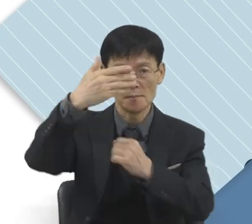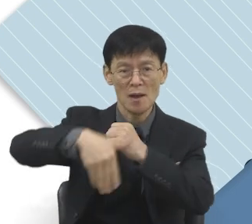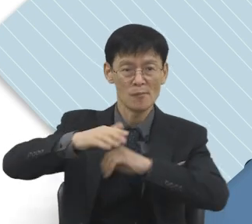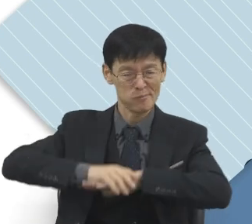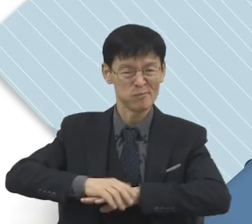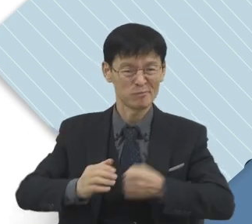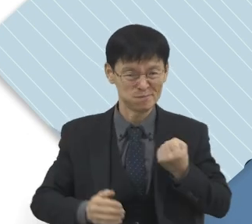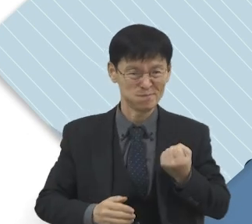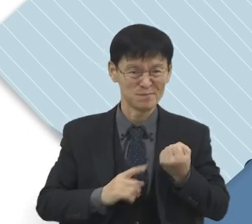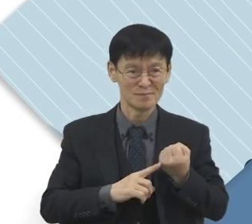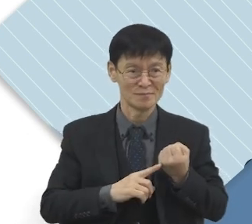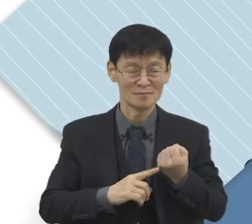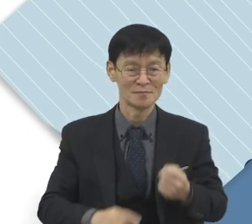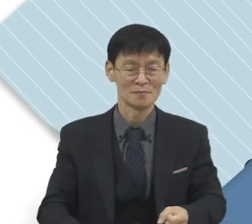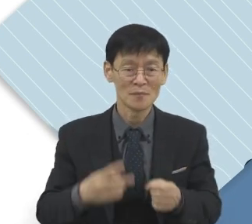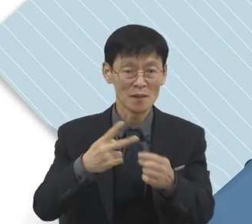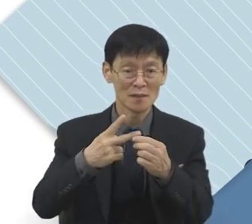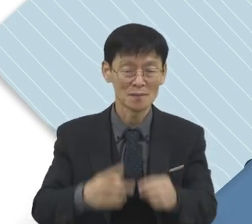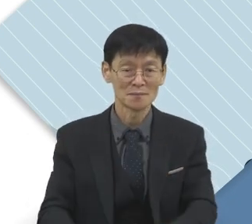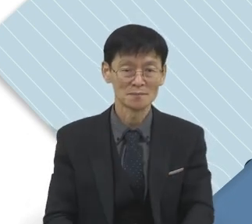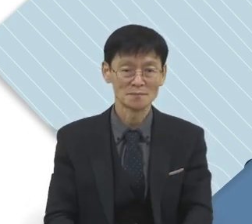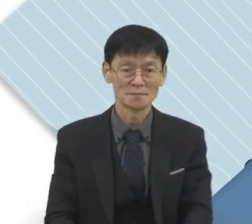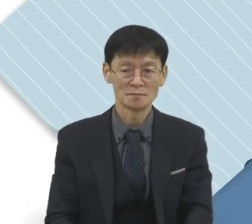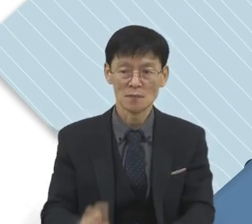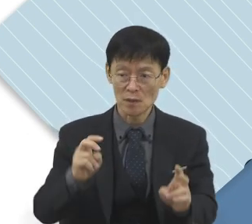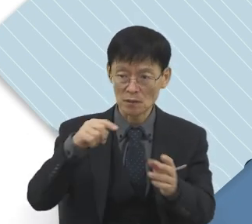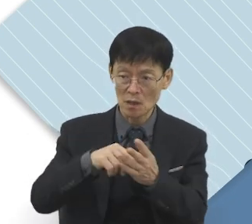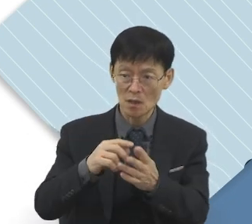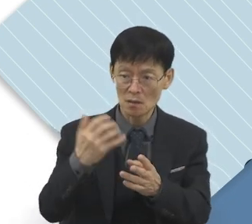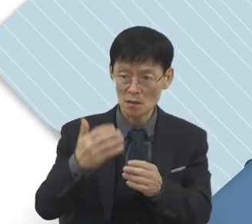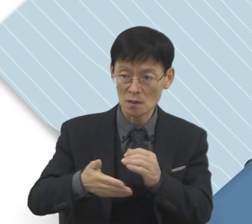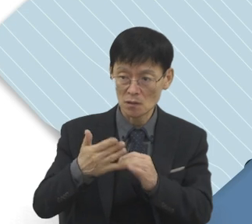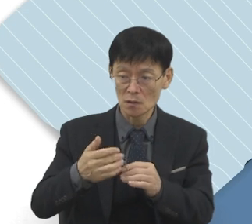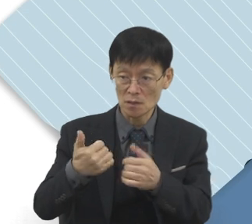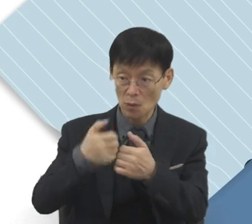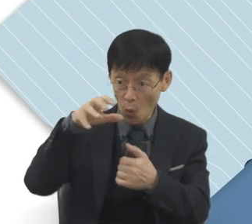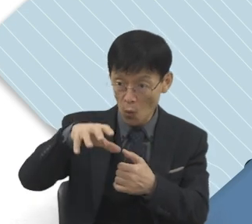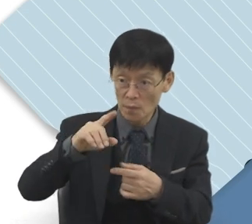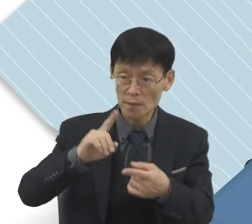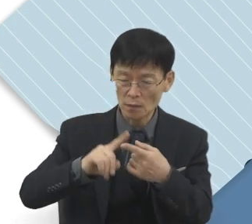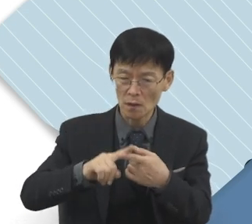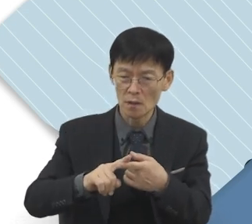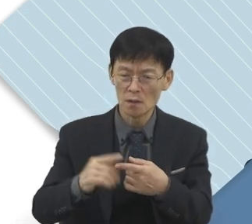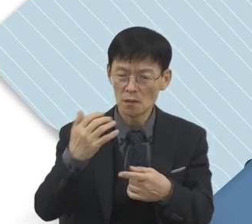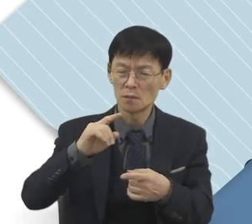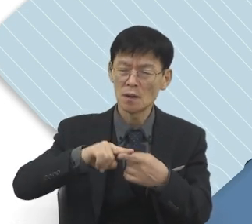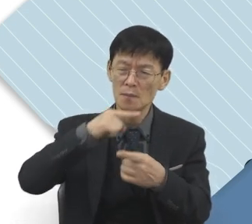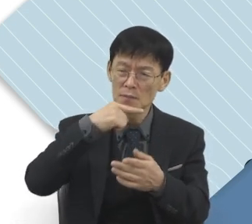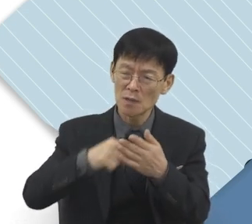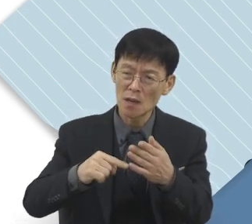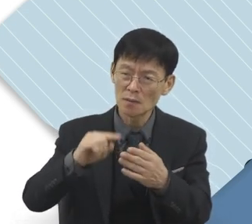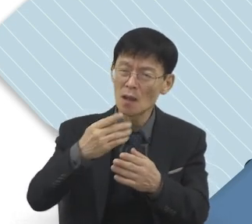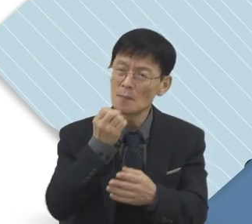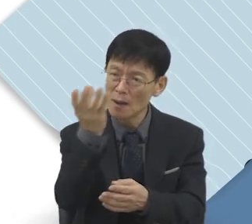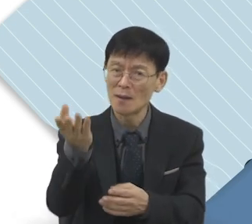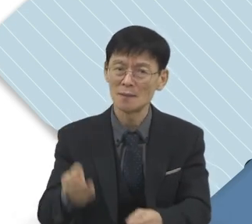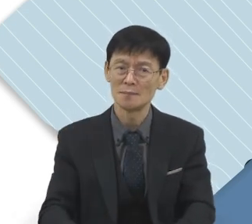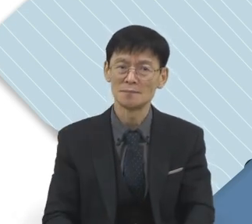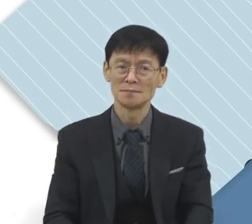찍어 놓습니다. 둘째, 직장 내 성희롱 고충 상담원에게 성희롱 피해 사실을